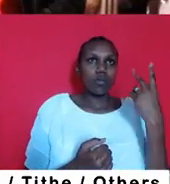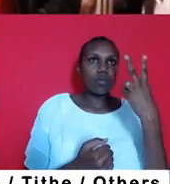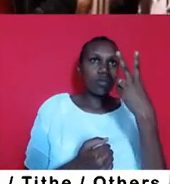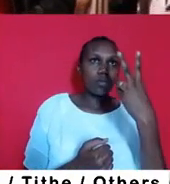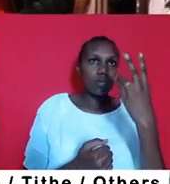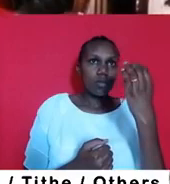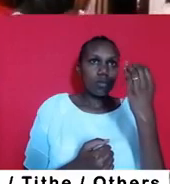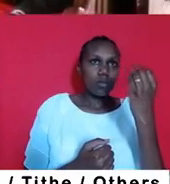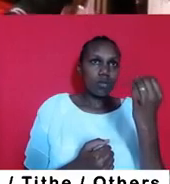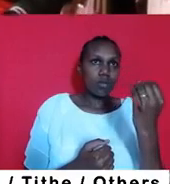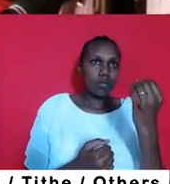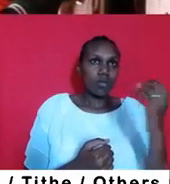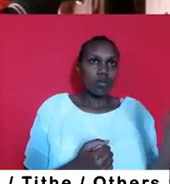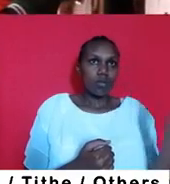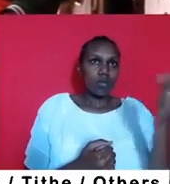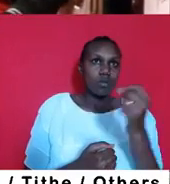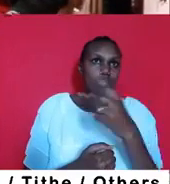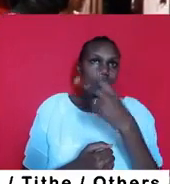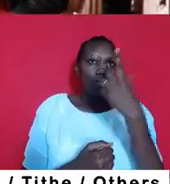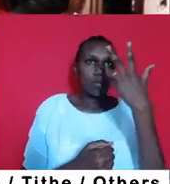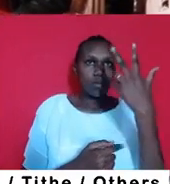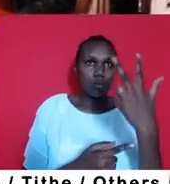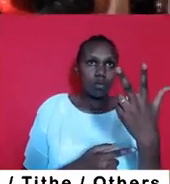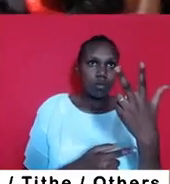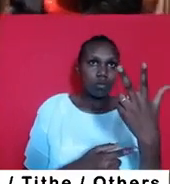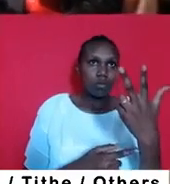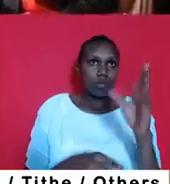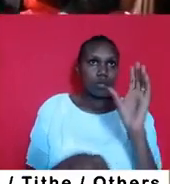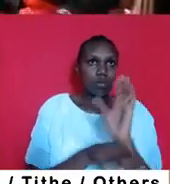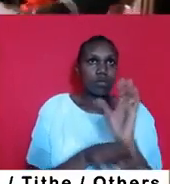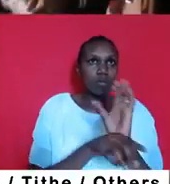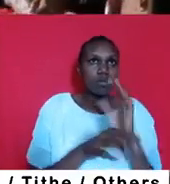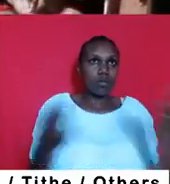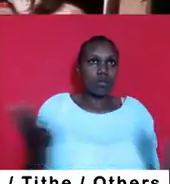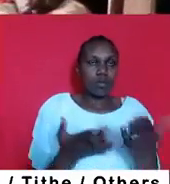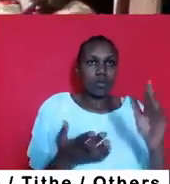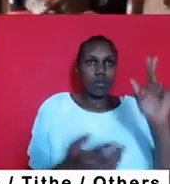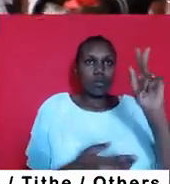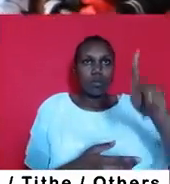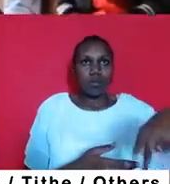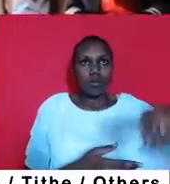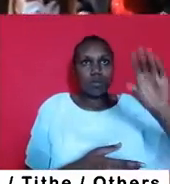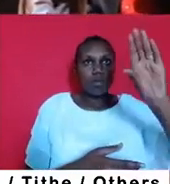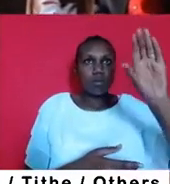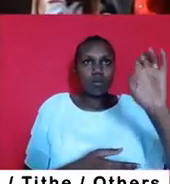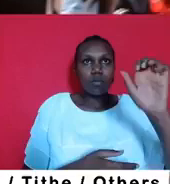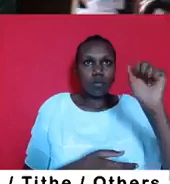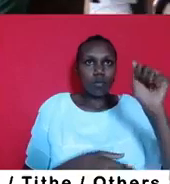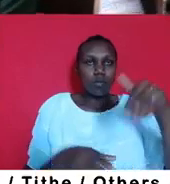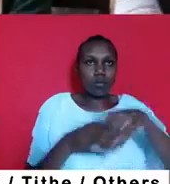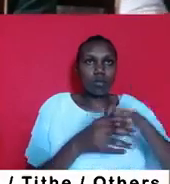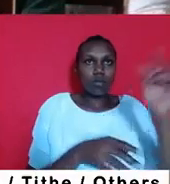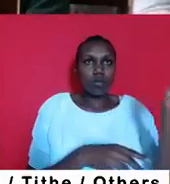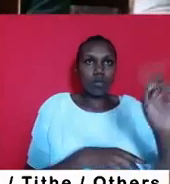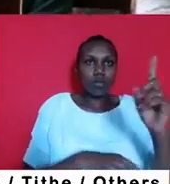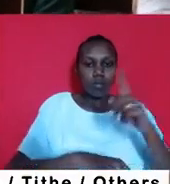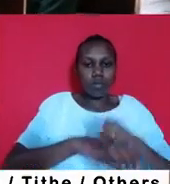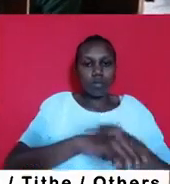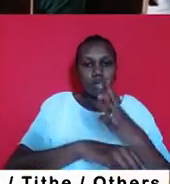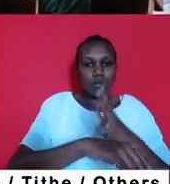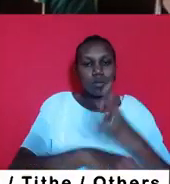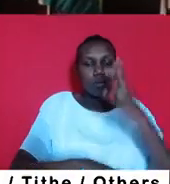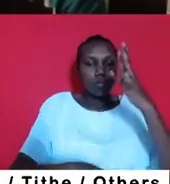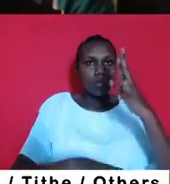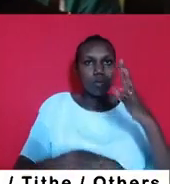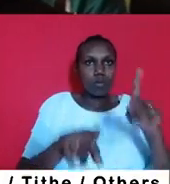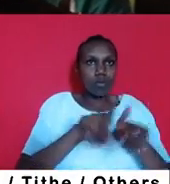20 mwezi wa 3 kule kanisa wa PCA Makadara Sanne.